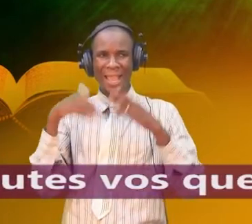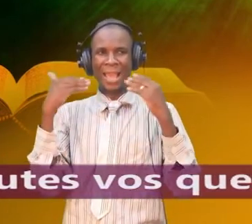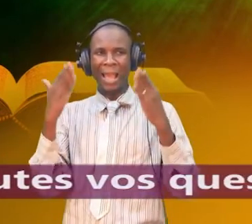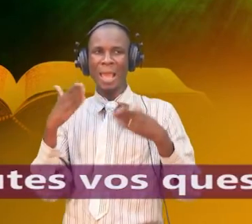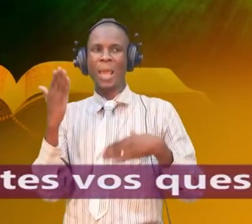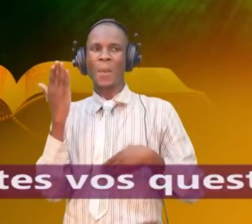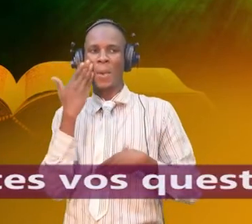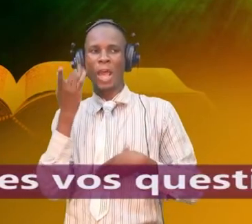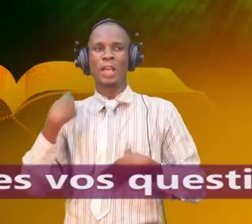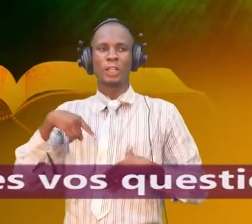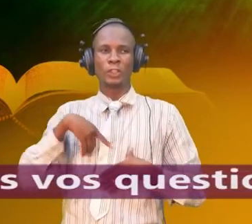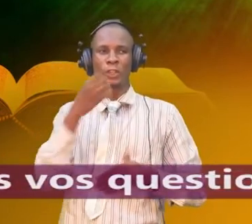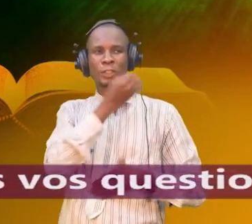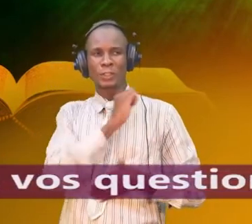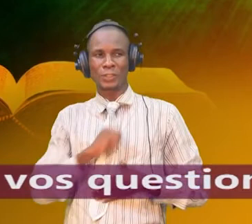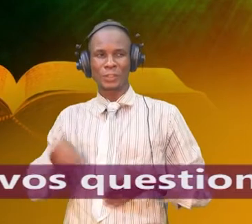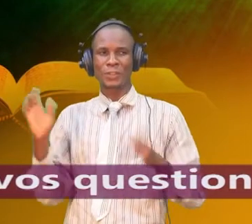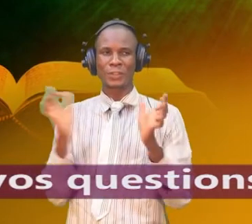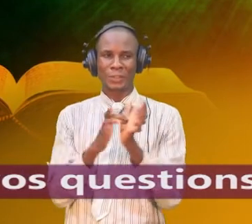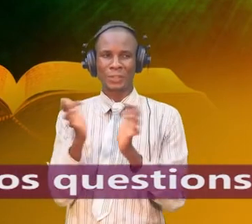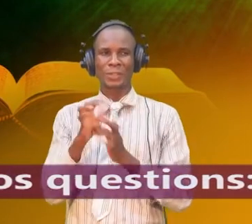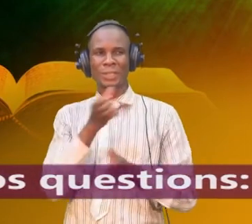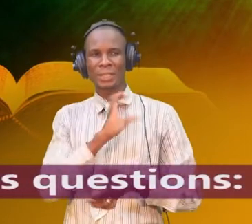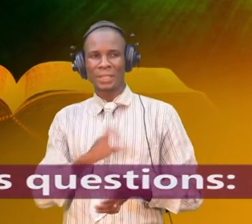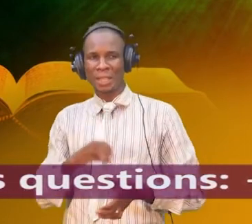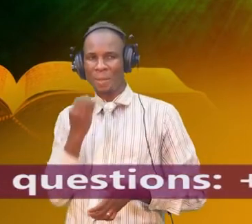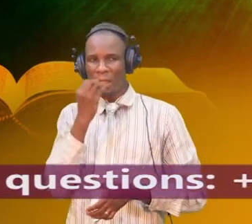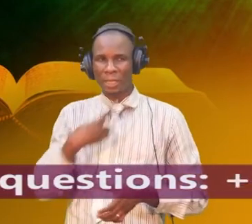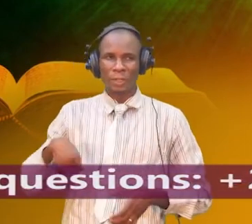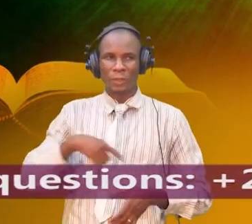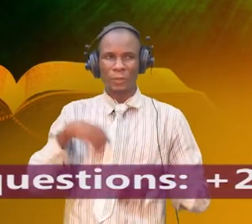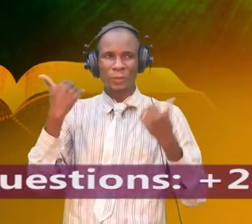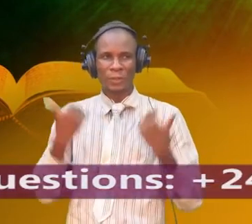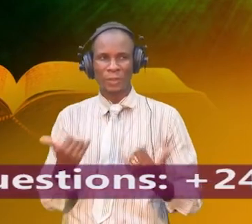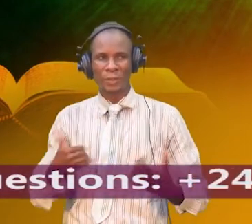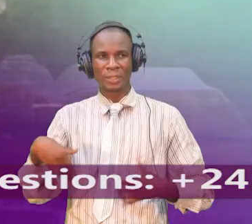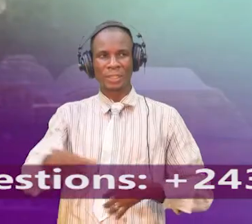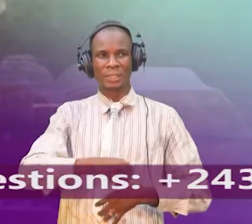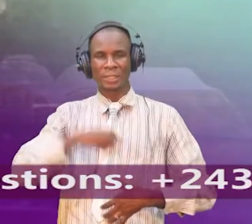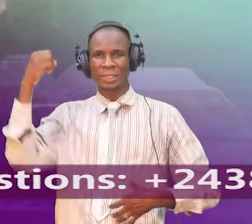ba yebozaka musika bosili kopusa na pene na nzela ya makila na Yesu Kristo.